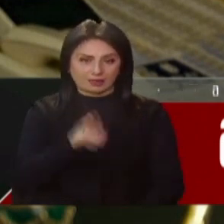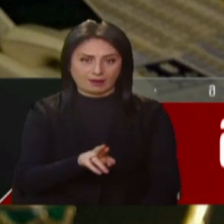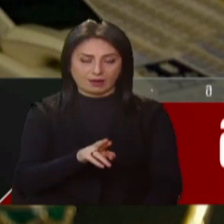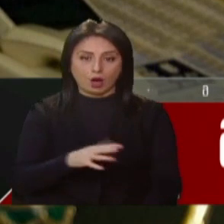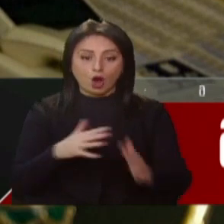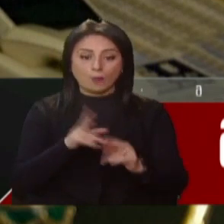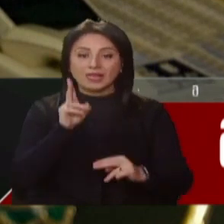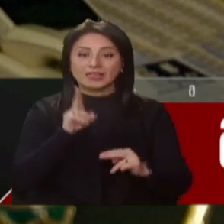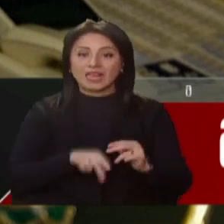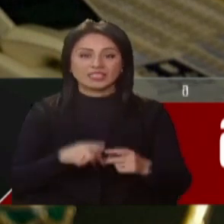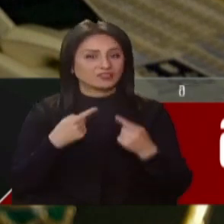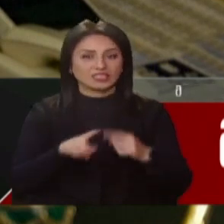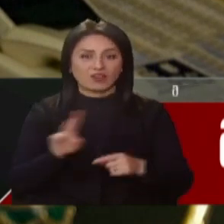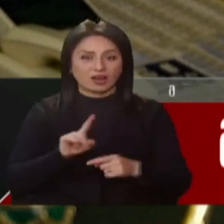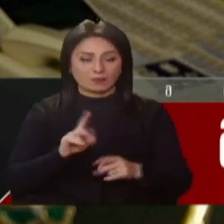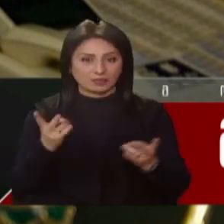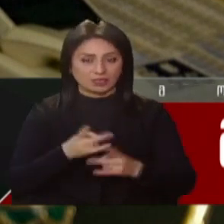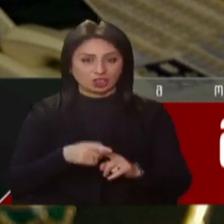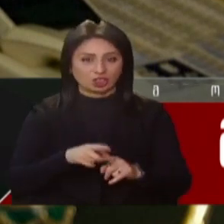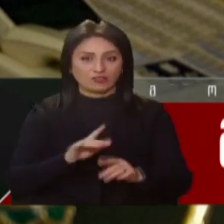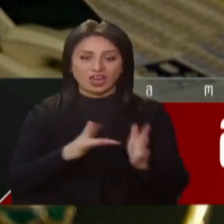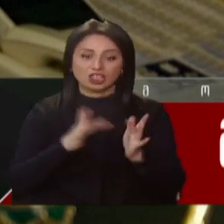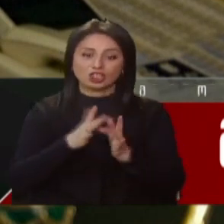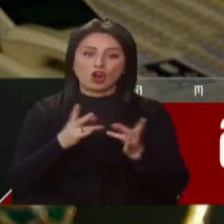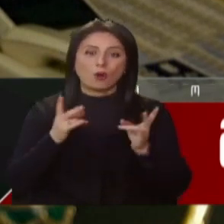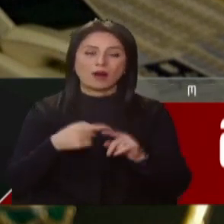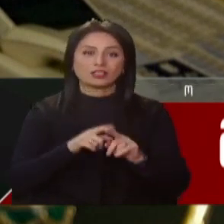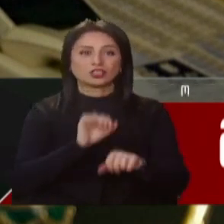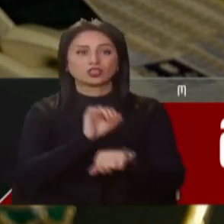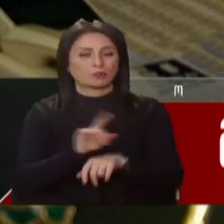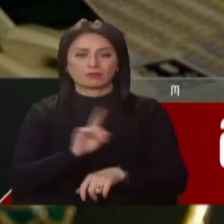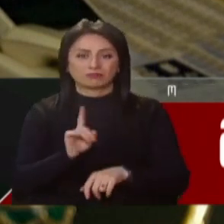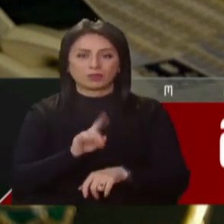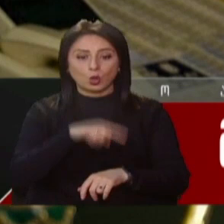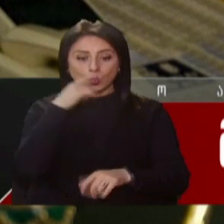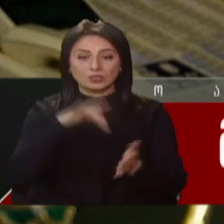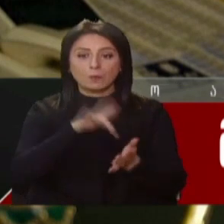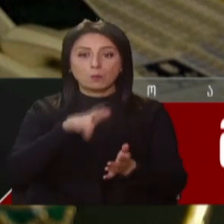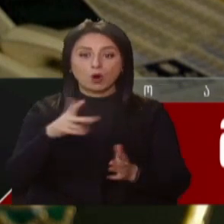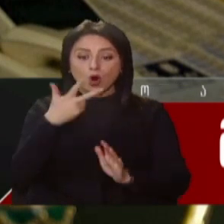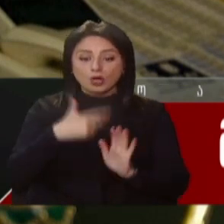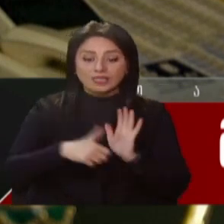Омис дасасрулеблад су схуарамия саджиро, да араса шоба узав. Саджиро аром русетис мокалакеебма,